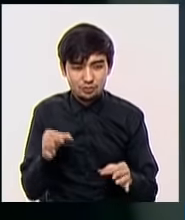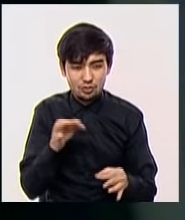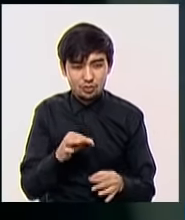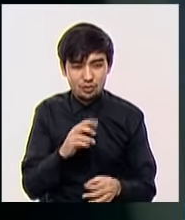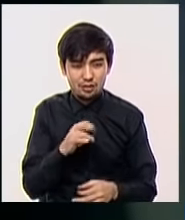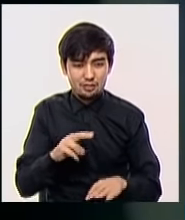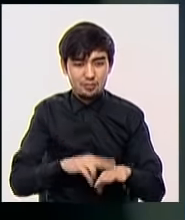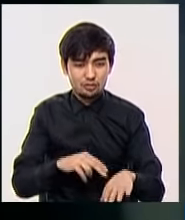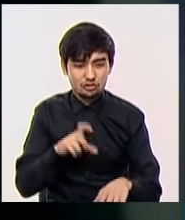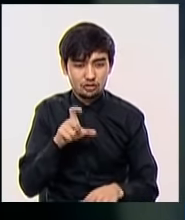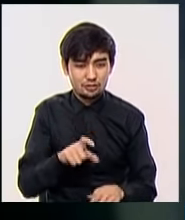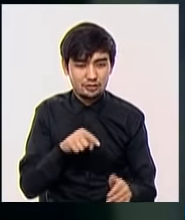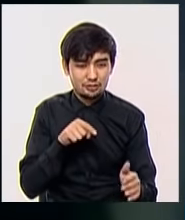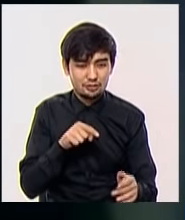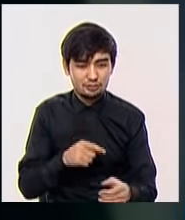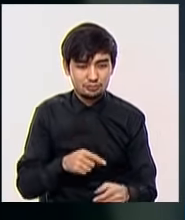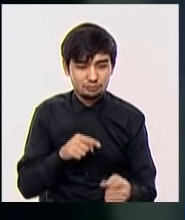полицейских